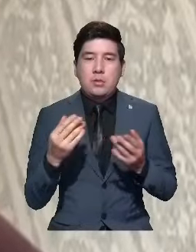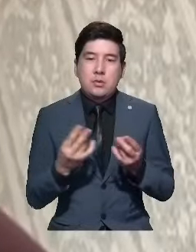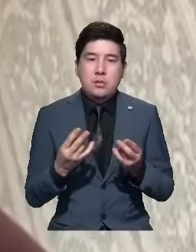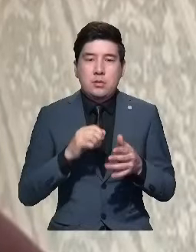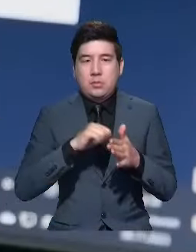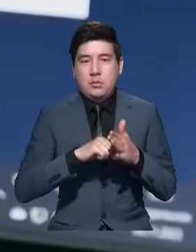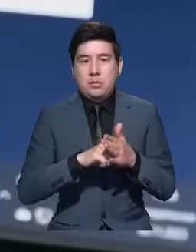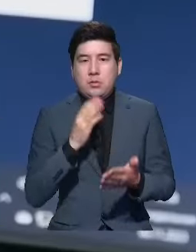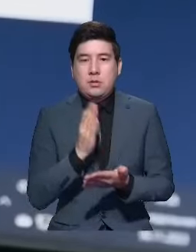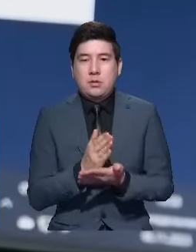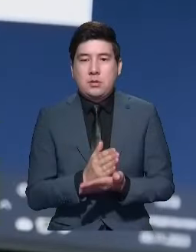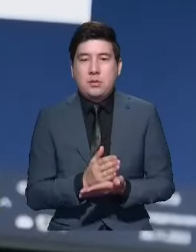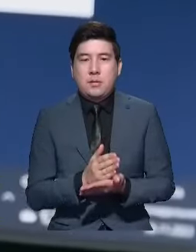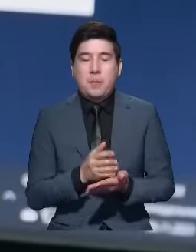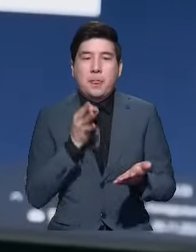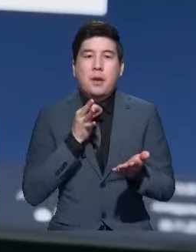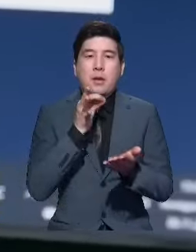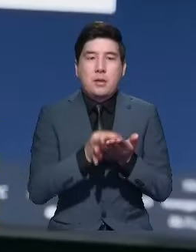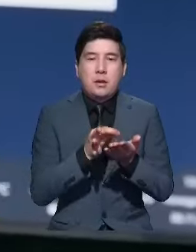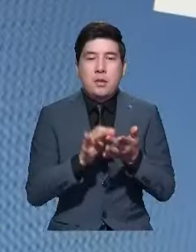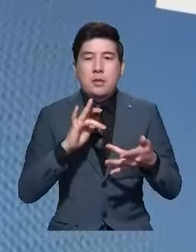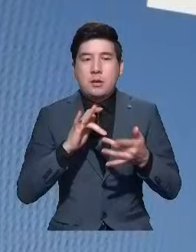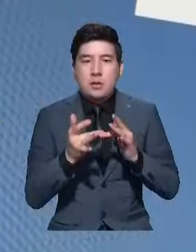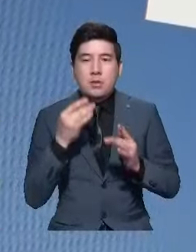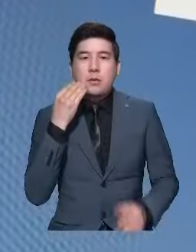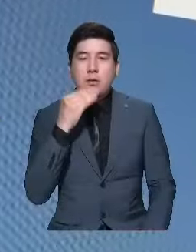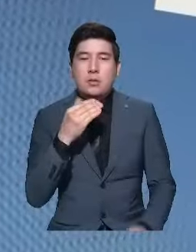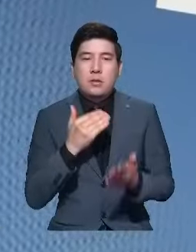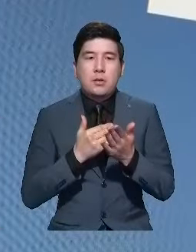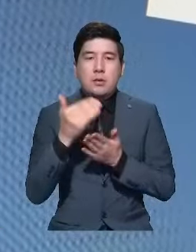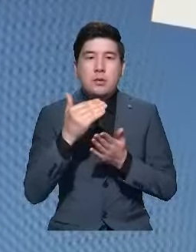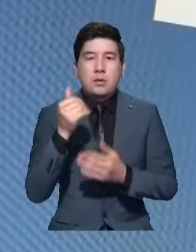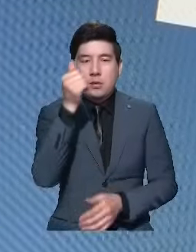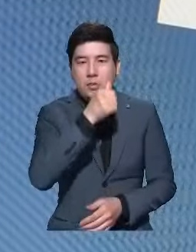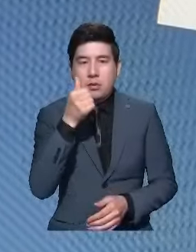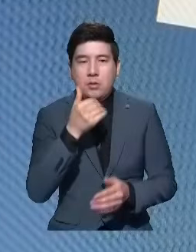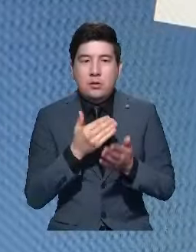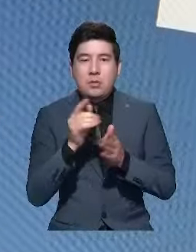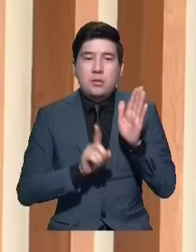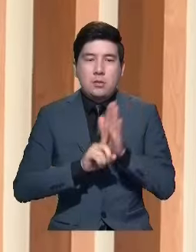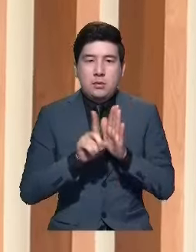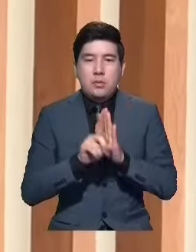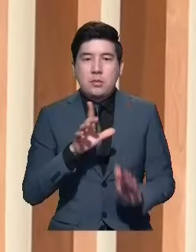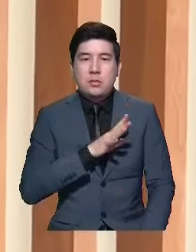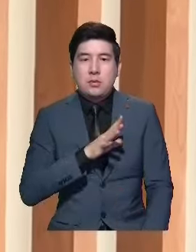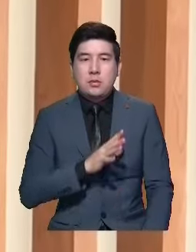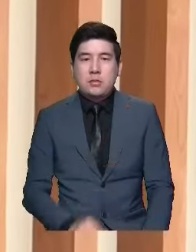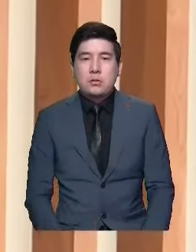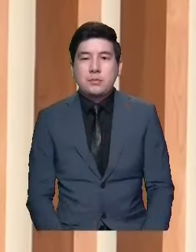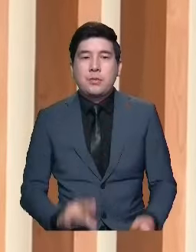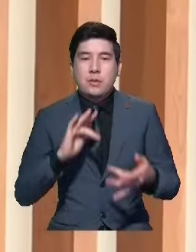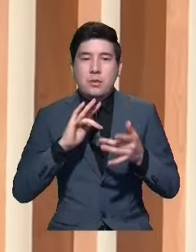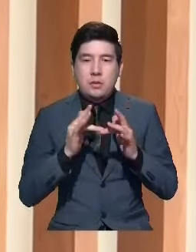себеп болады. Жауаптылар ғаламтор сапасын жақсарту үшін былтыр қолжетімді интернет жобасын бастағандығын айтады. Интернет бүгінгі